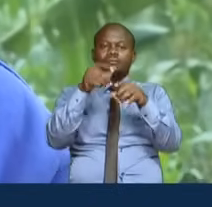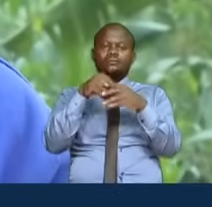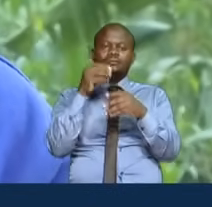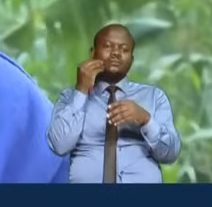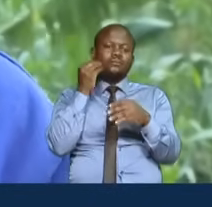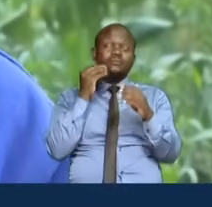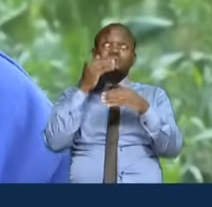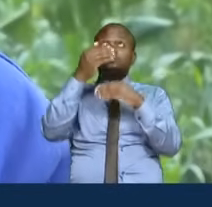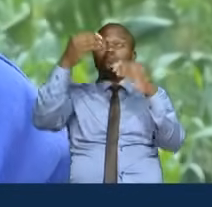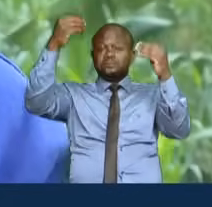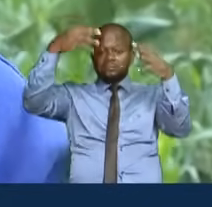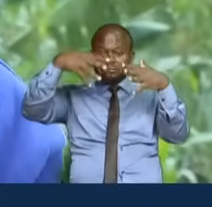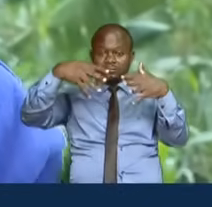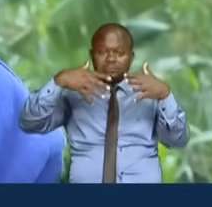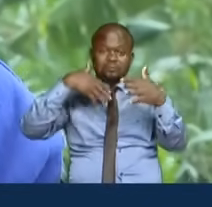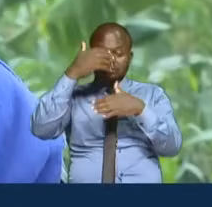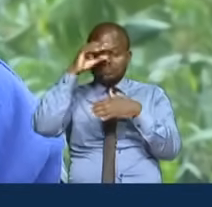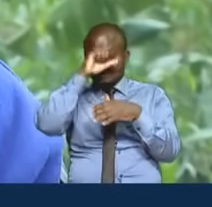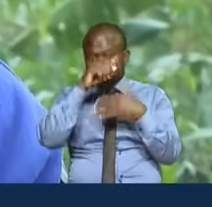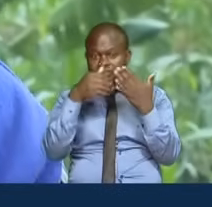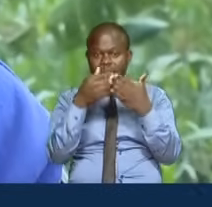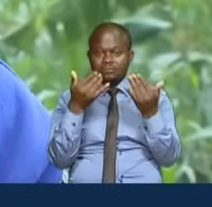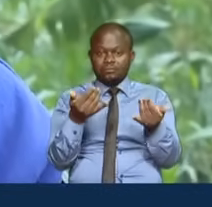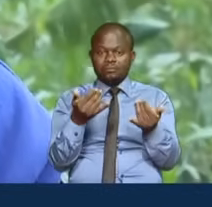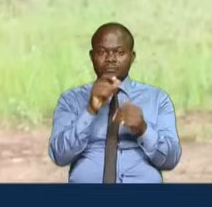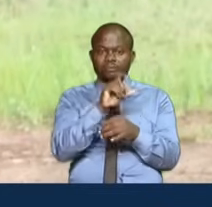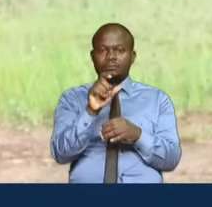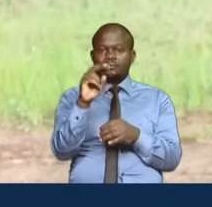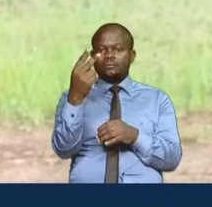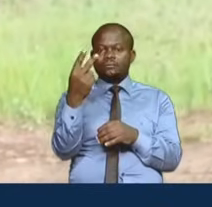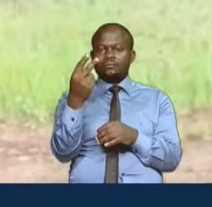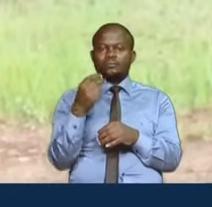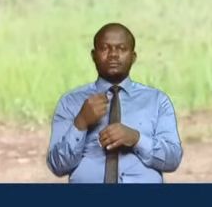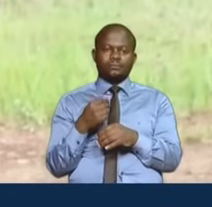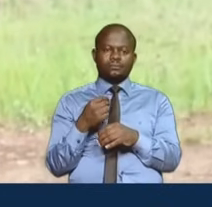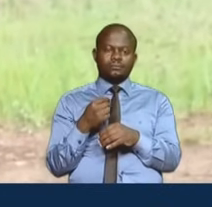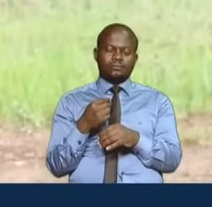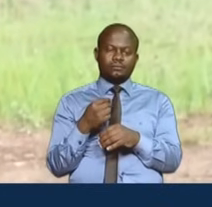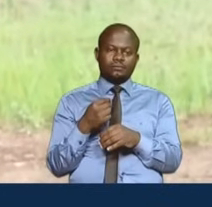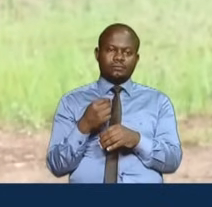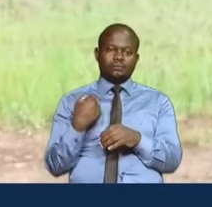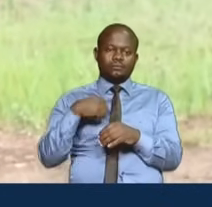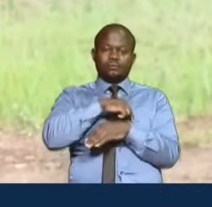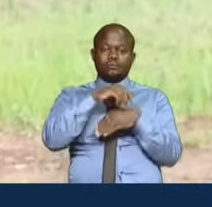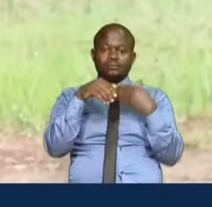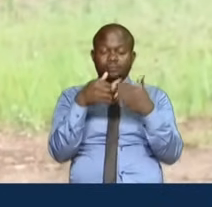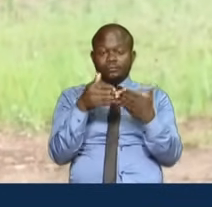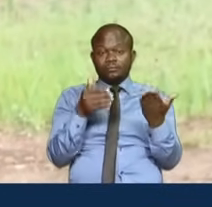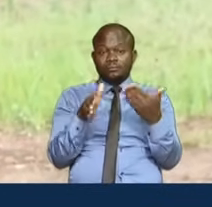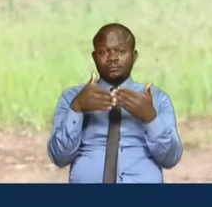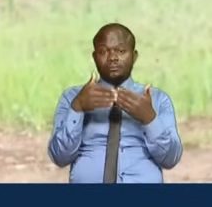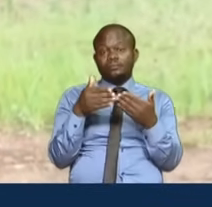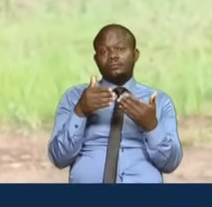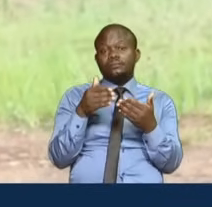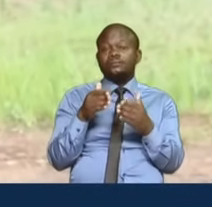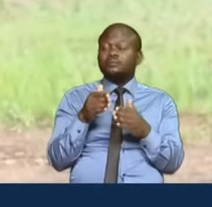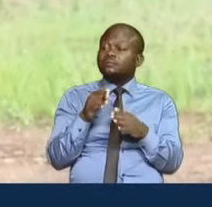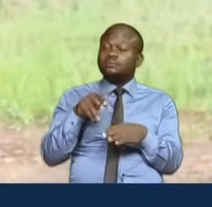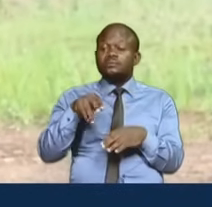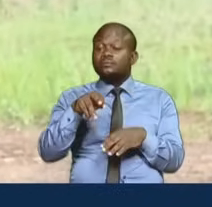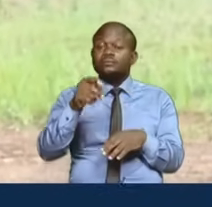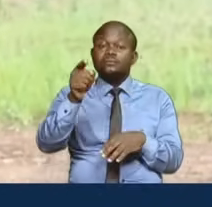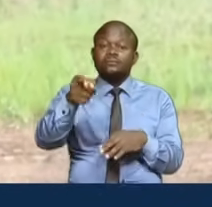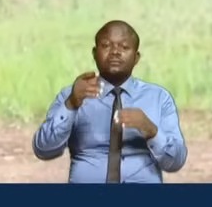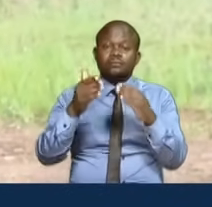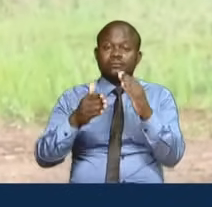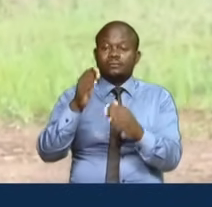gucana umuriro, umuriro ndawubura. Ubu ngubu iki cyumweru ni cya kabiri. Arangije amaze gukupa, yahise amanuka areba undi bari kunywa wari wahereye ku ipoto hepfo aho